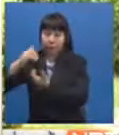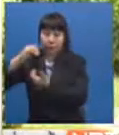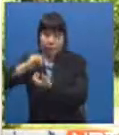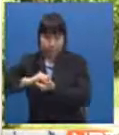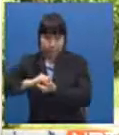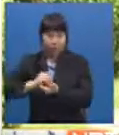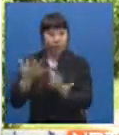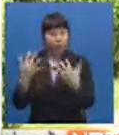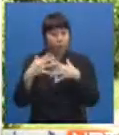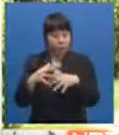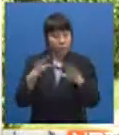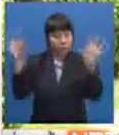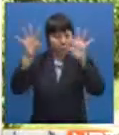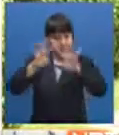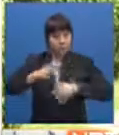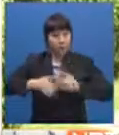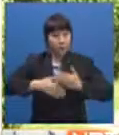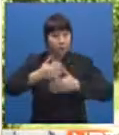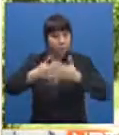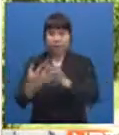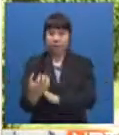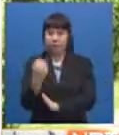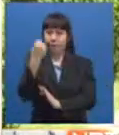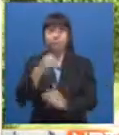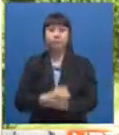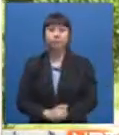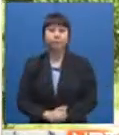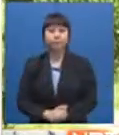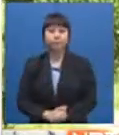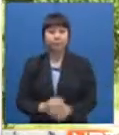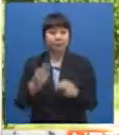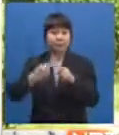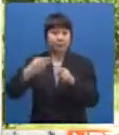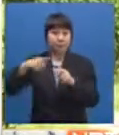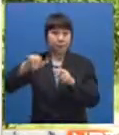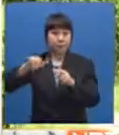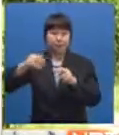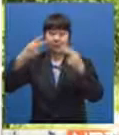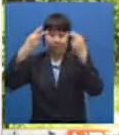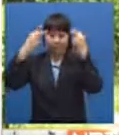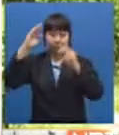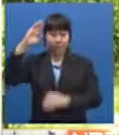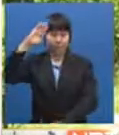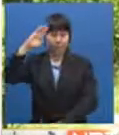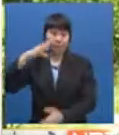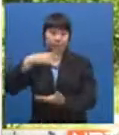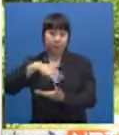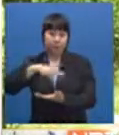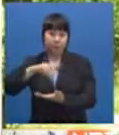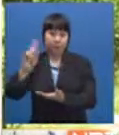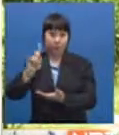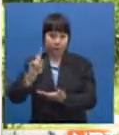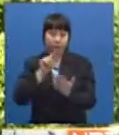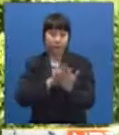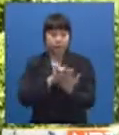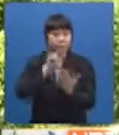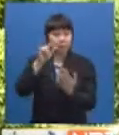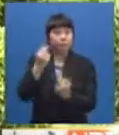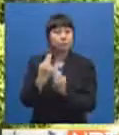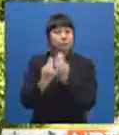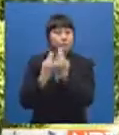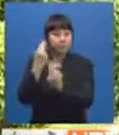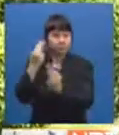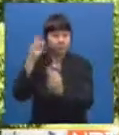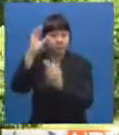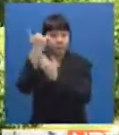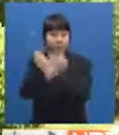เคลื่อนประชาคมอาเซียนให้มีความเข้มแข็งค่ะโดยพลเอกประยุทธ์จันทร์โอชานายกรัฐมนตรีเปิดเผยถึงการเดินทางเยือนสาธารณรัฐประชาธิปไต